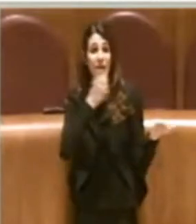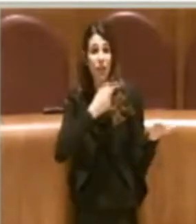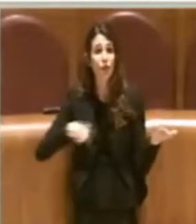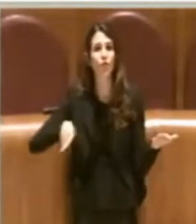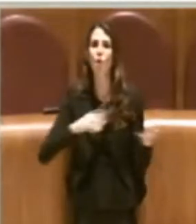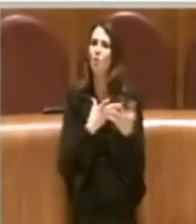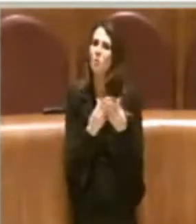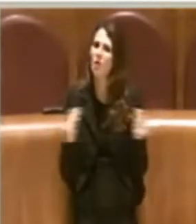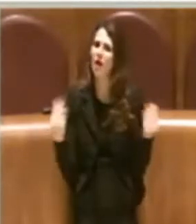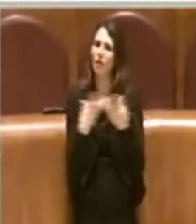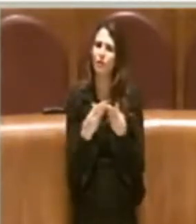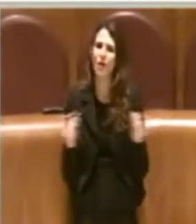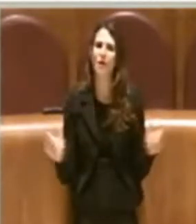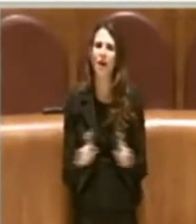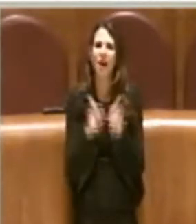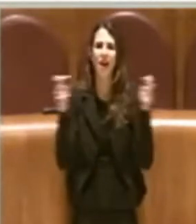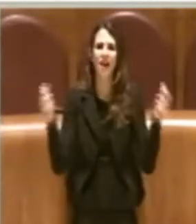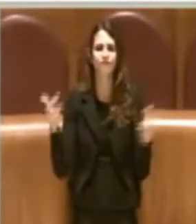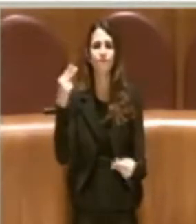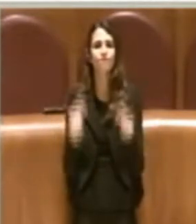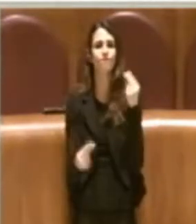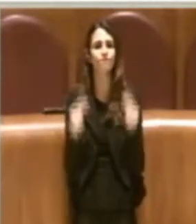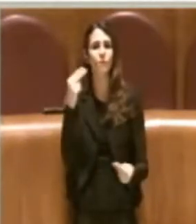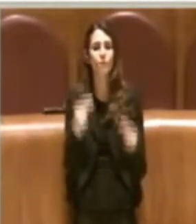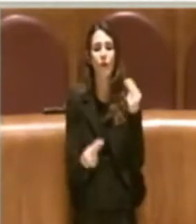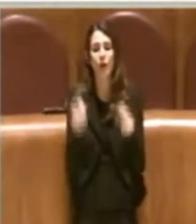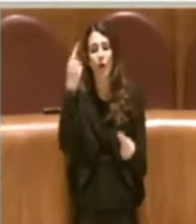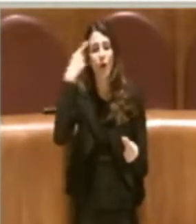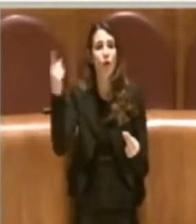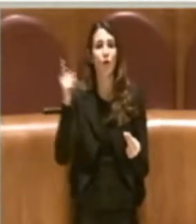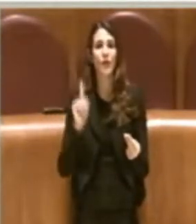che l'amministrazione non sappia